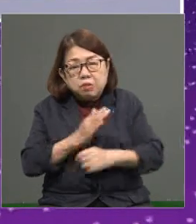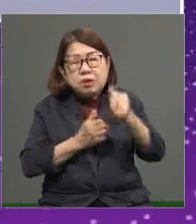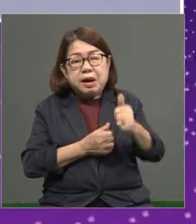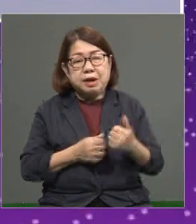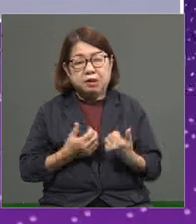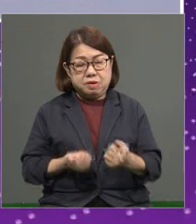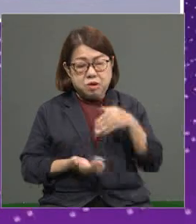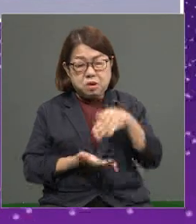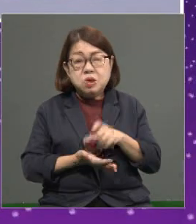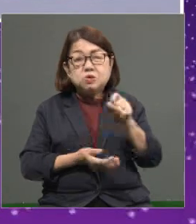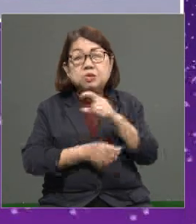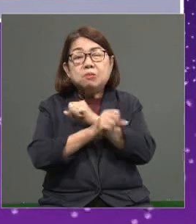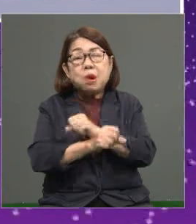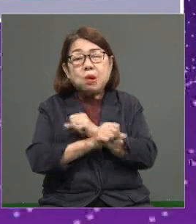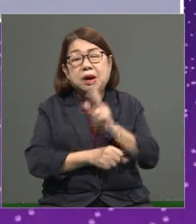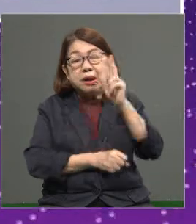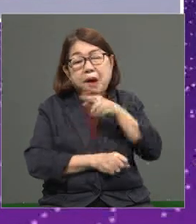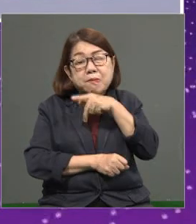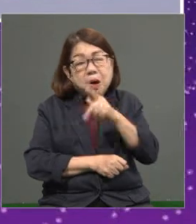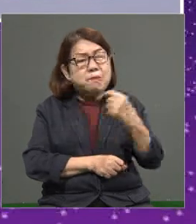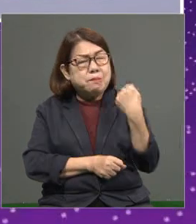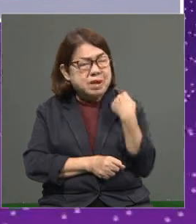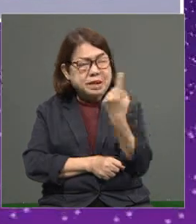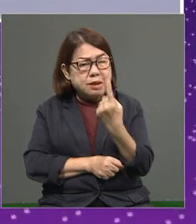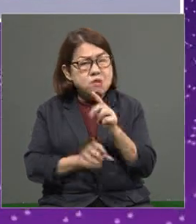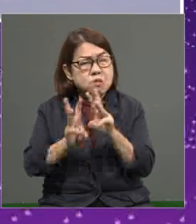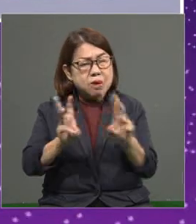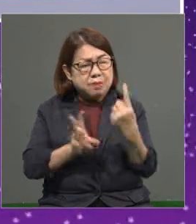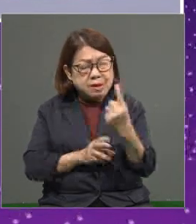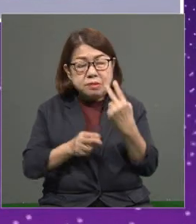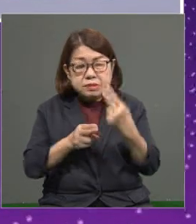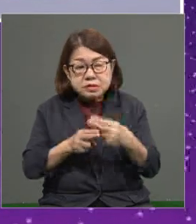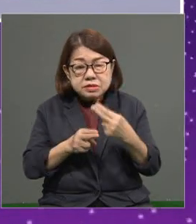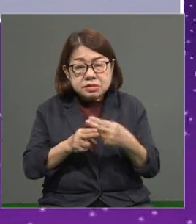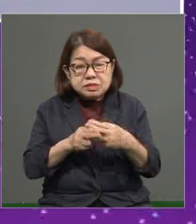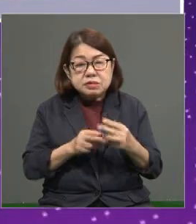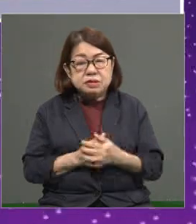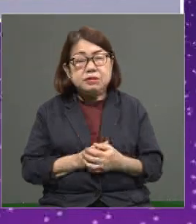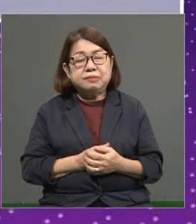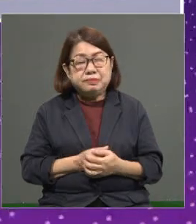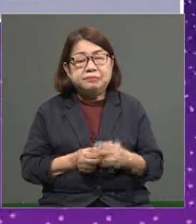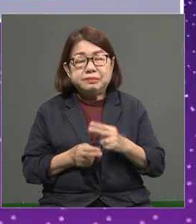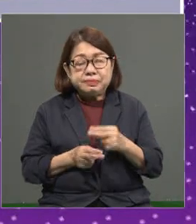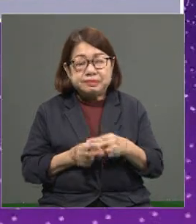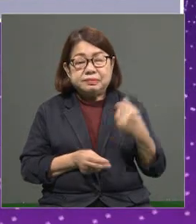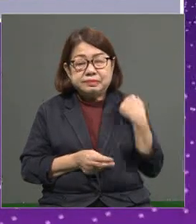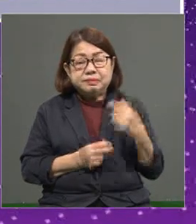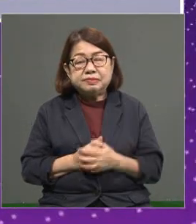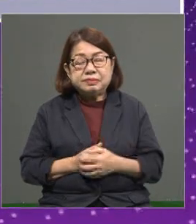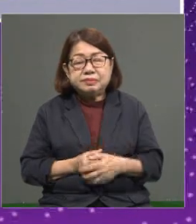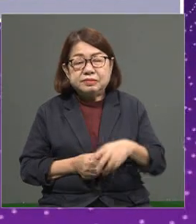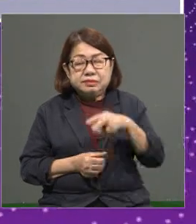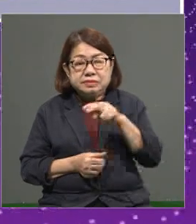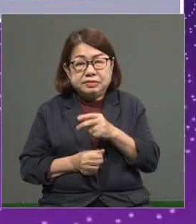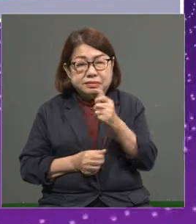ต้านข่าวปลอมประเทศไทยมีเพจเดียวเท่านั้นเน้นย้ำนะครับชื่อนะครับก็คือ Anti Fake NewCenterหรือบางคนอาจจะเรียกว่า antyแต่สะกด